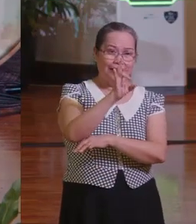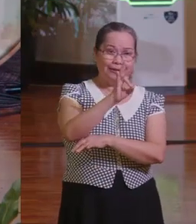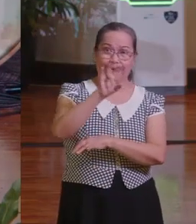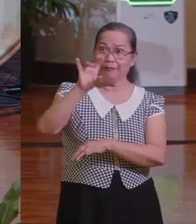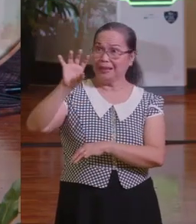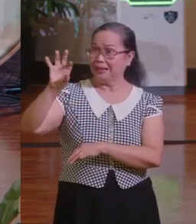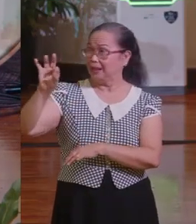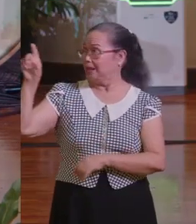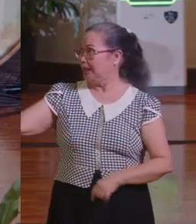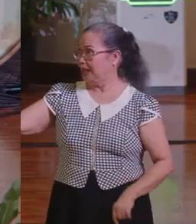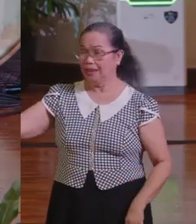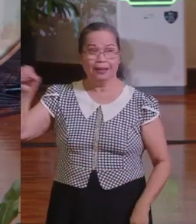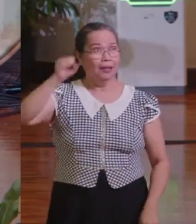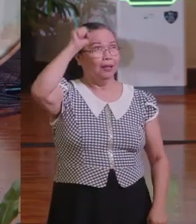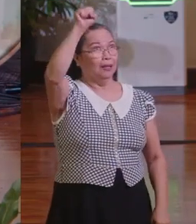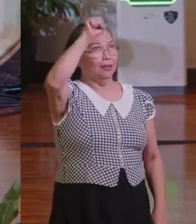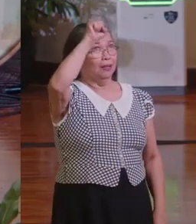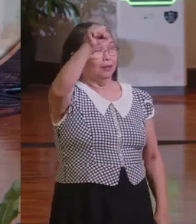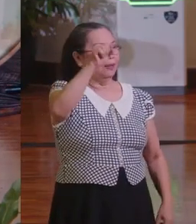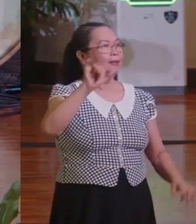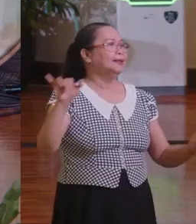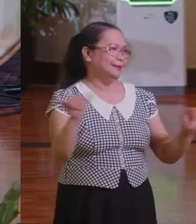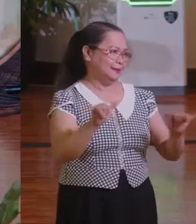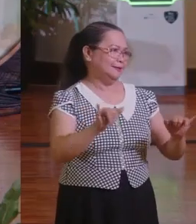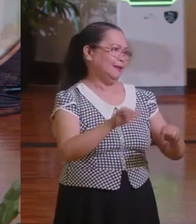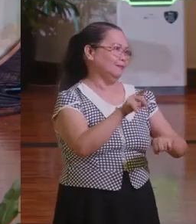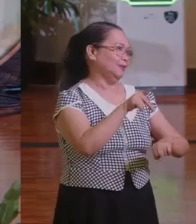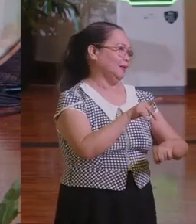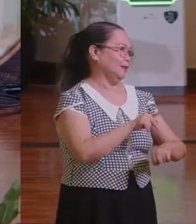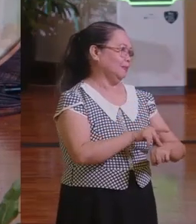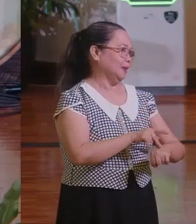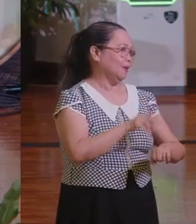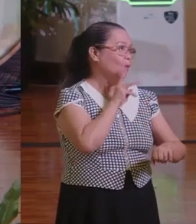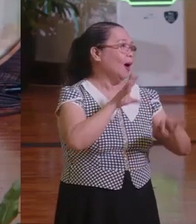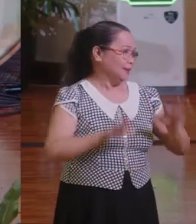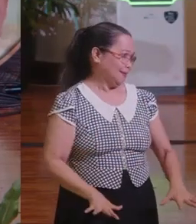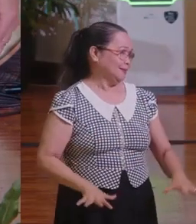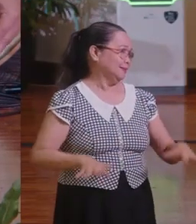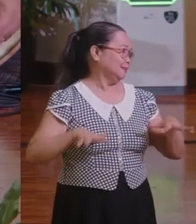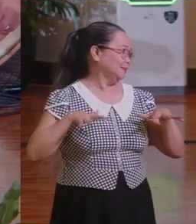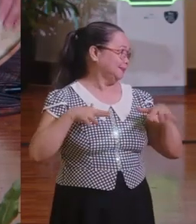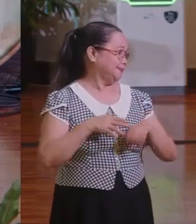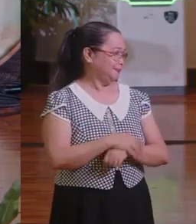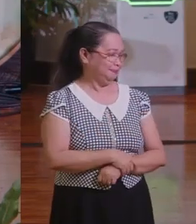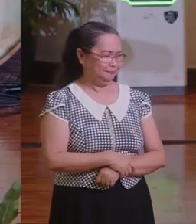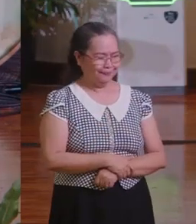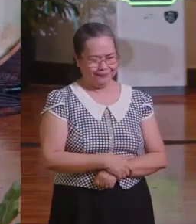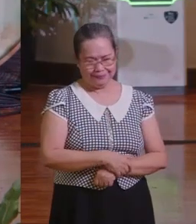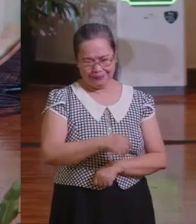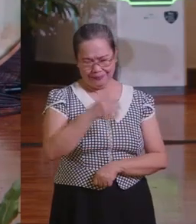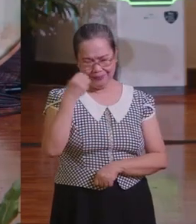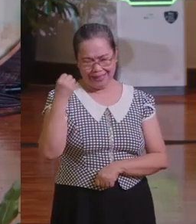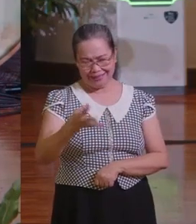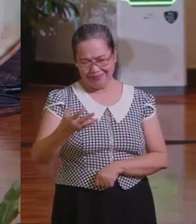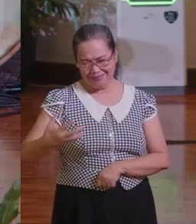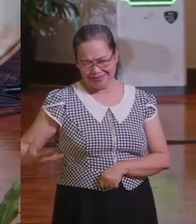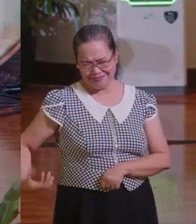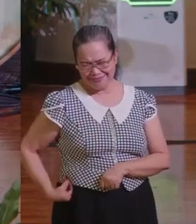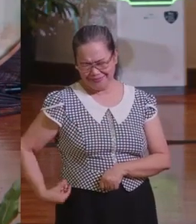aktivista, ganito na po ang ating bansa. No? Nagbabaha na rin. No? Marami na pong korupsyon.